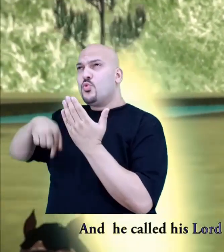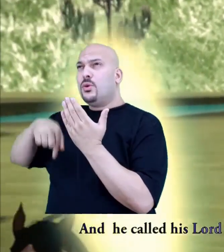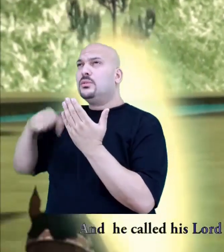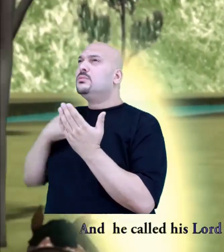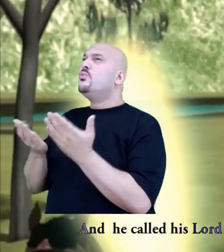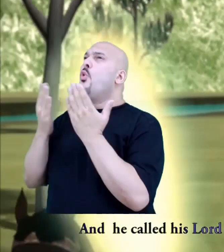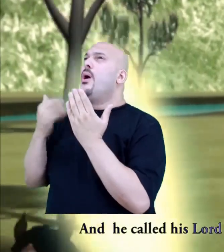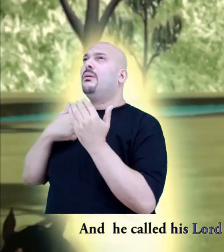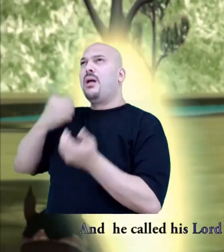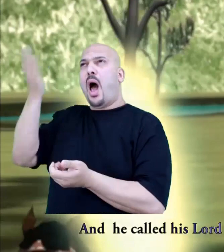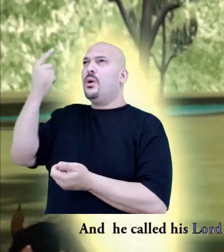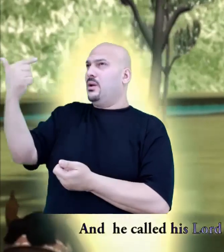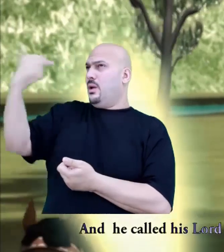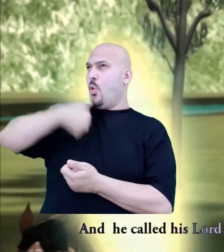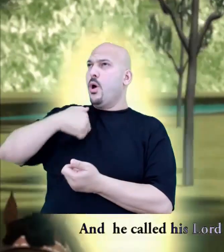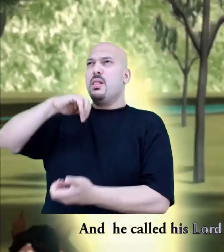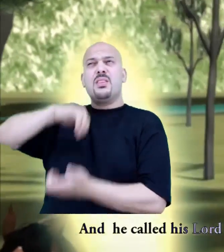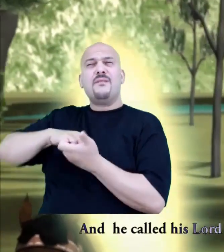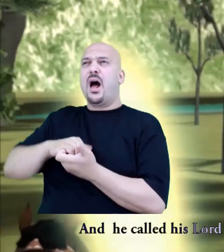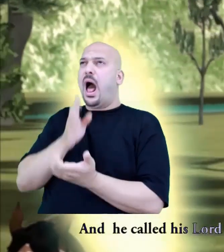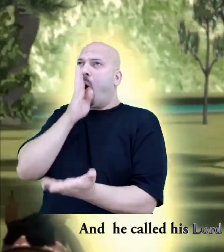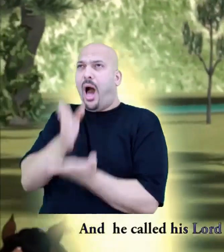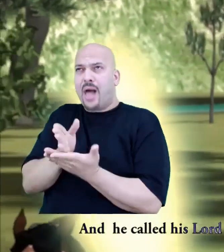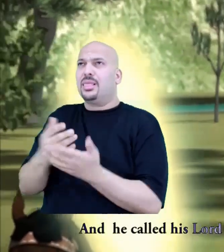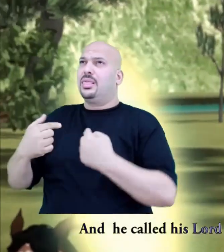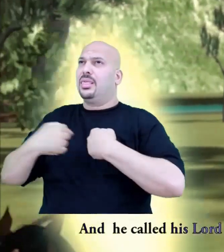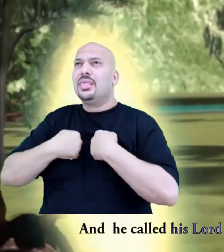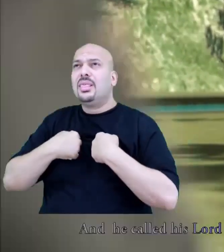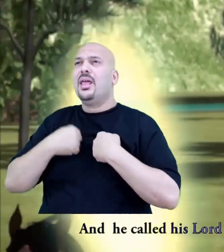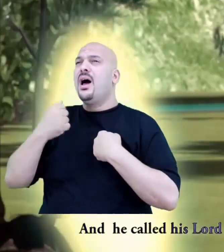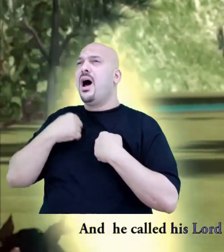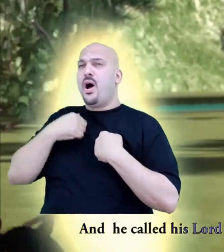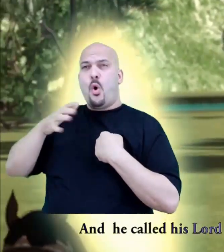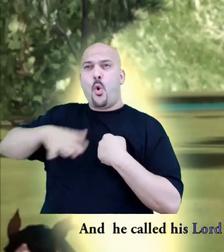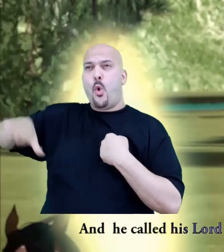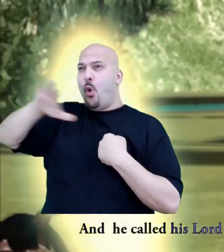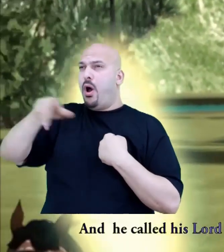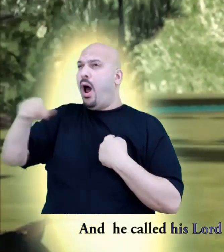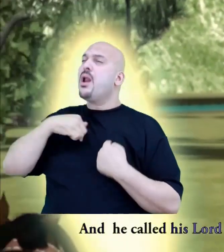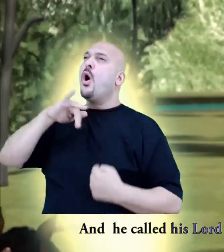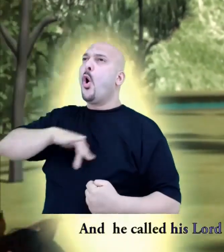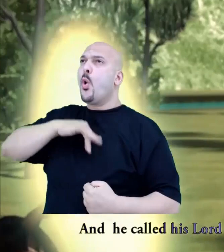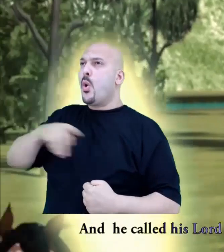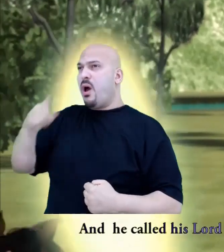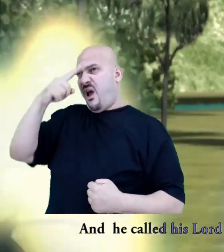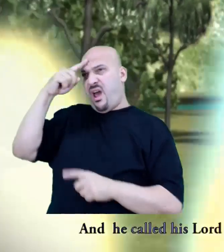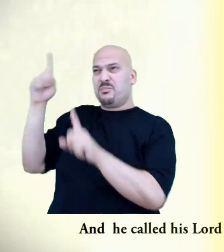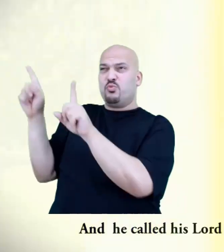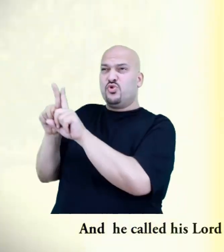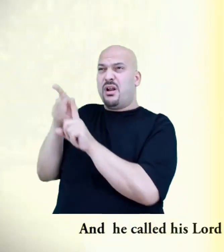ما وعدتني، اللهم لا ينبغي لهم أن يظهروا علينا.